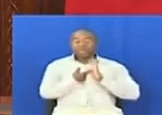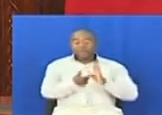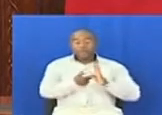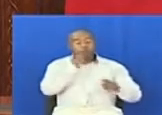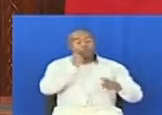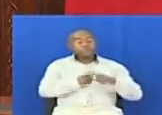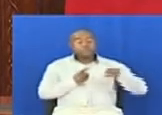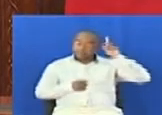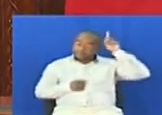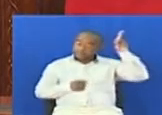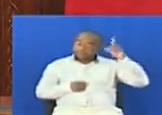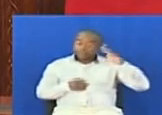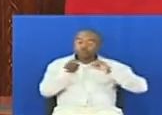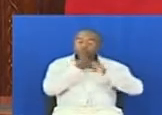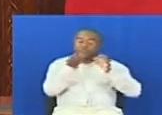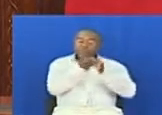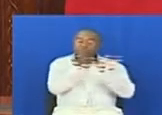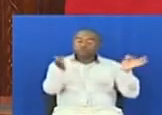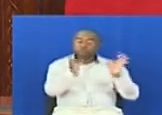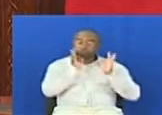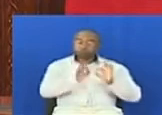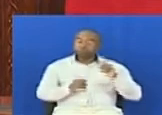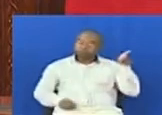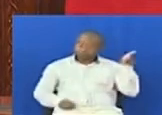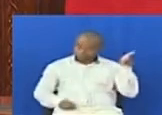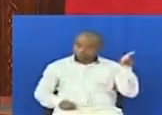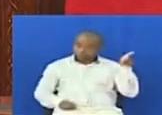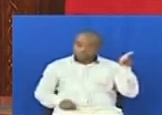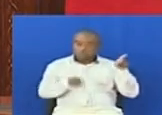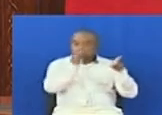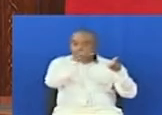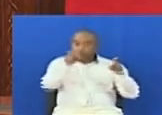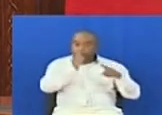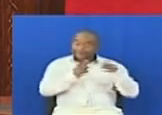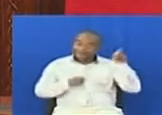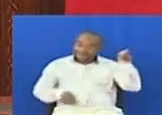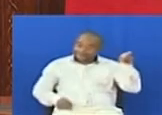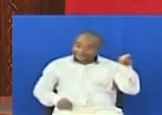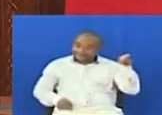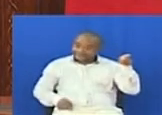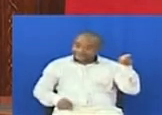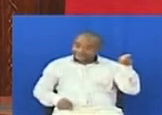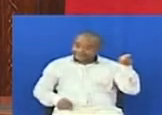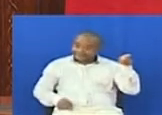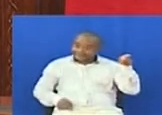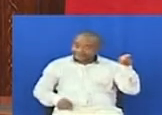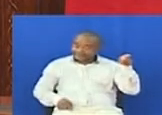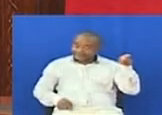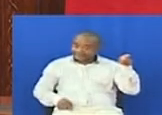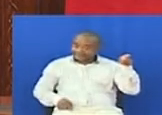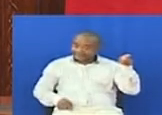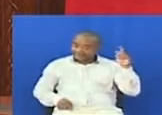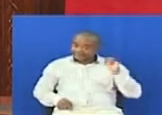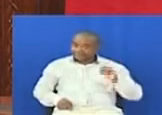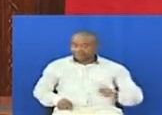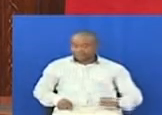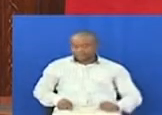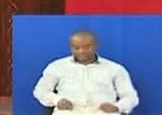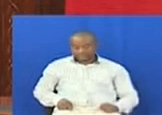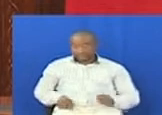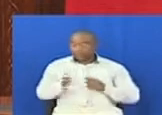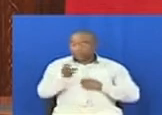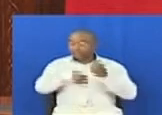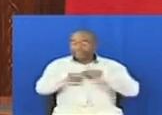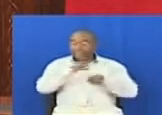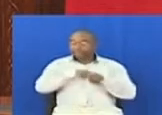fursa kubwa sana. Wana Lindi kama sijawatetea na kumpongeza kwa niaba yao, watapata wapi fursa kama hii? Katika